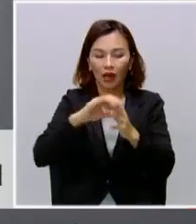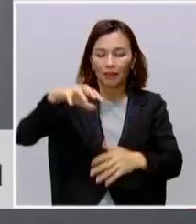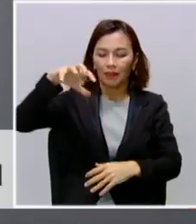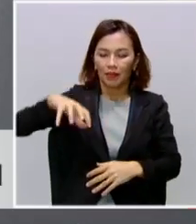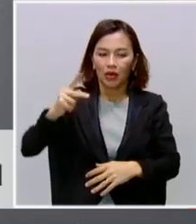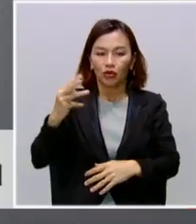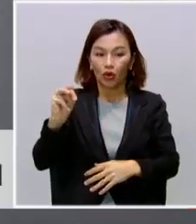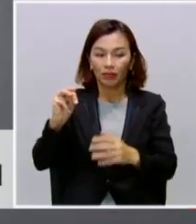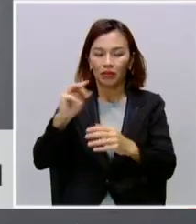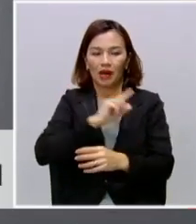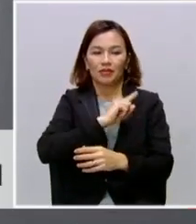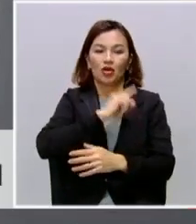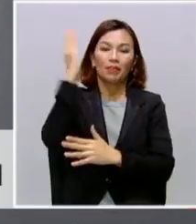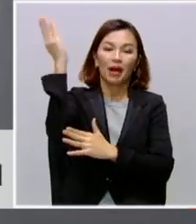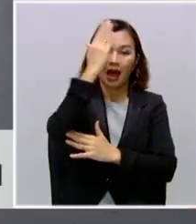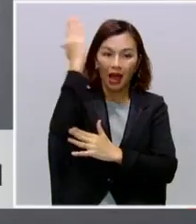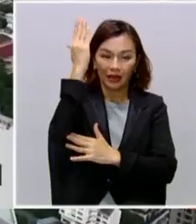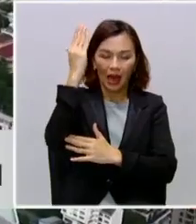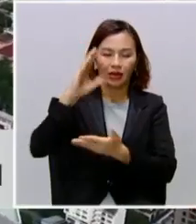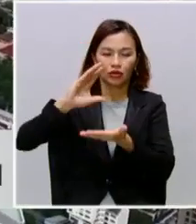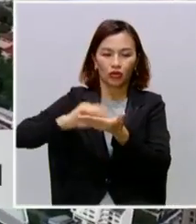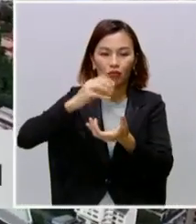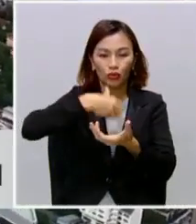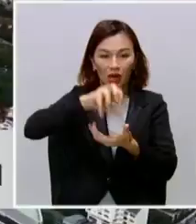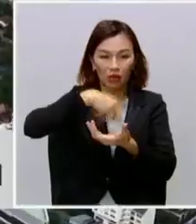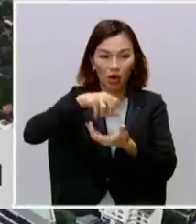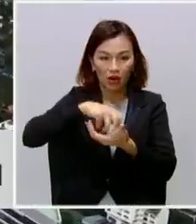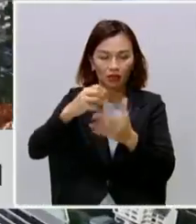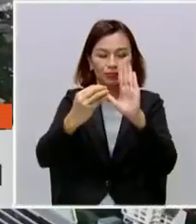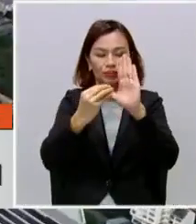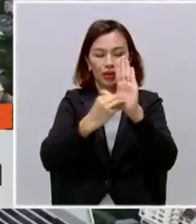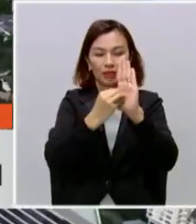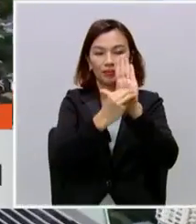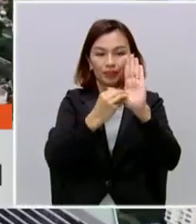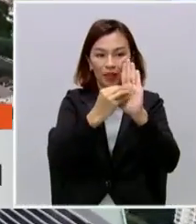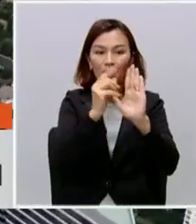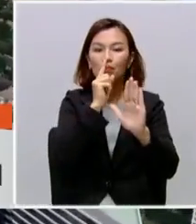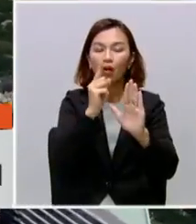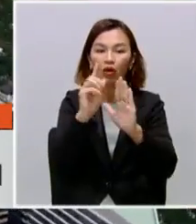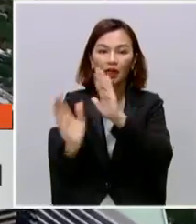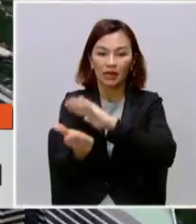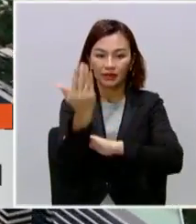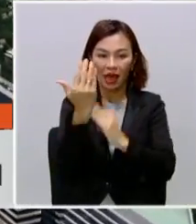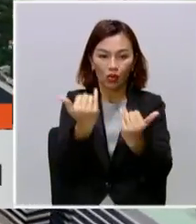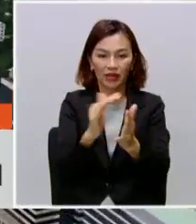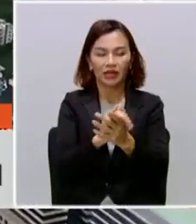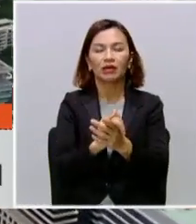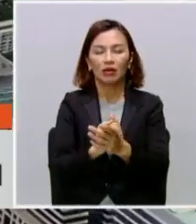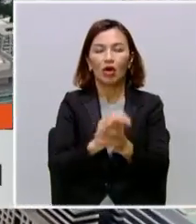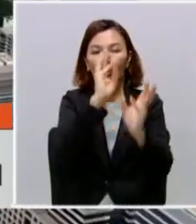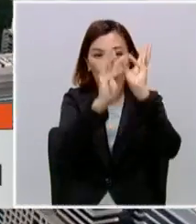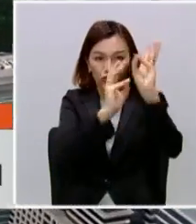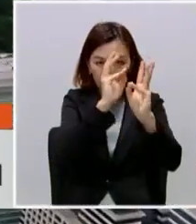มลพิษรายงานสถานการณ์และคุณภาพอากาศในพื้นที่กรุงเทพมหานครและปริมณฑลเช้าวันนี้พบว่าคุณภาพอากาศฝุ่น PM